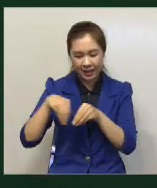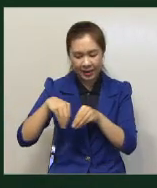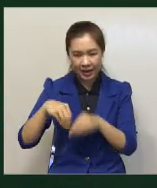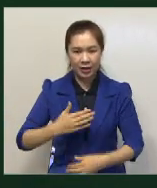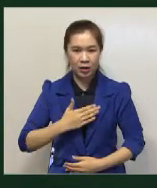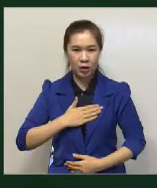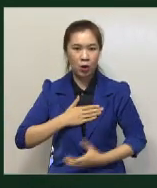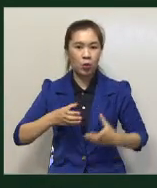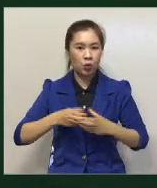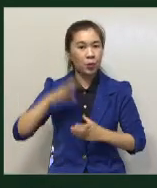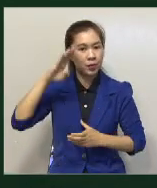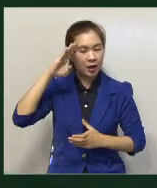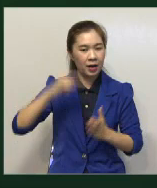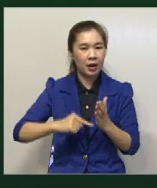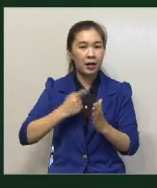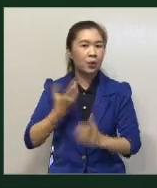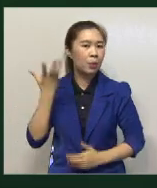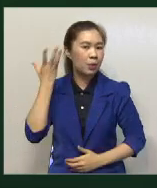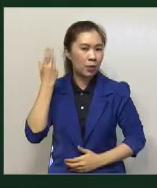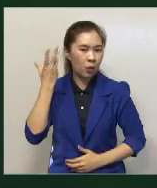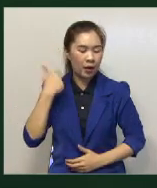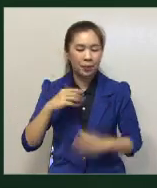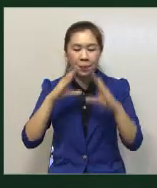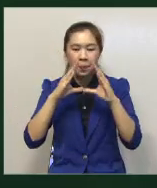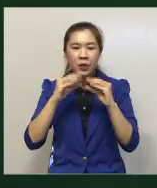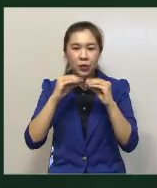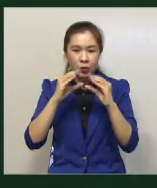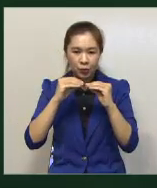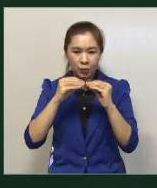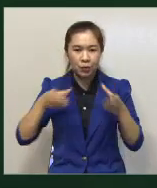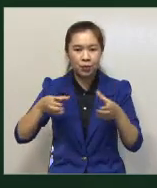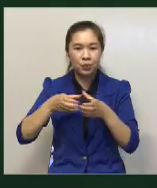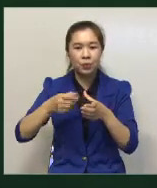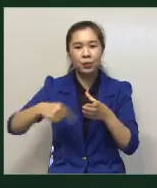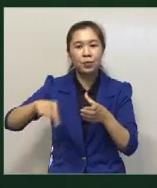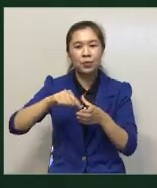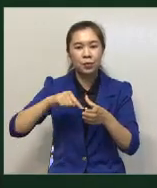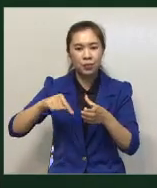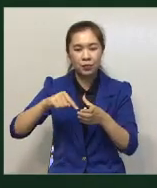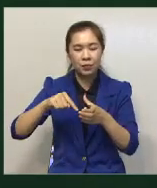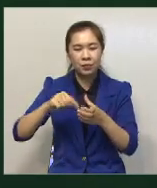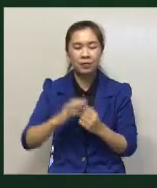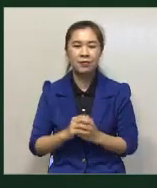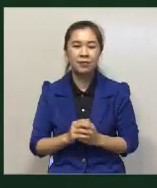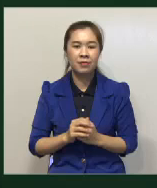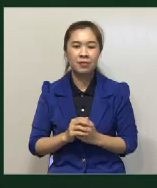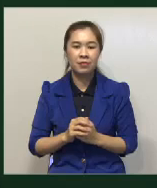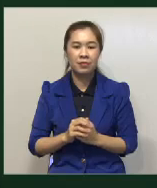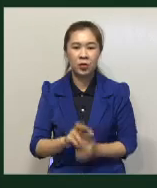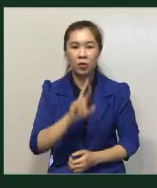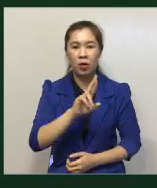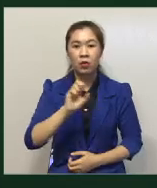พบกนะครับเราได้เริ่มตั้งแต่เมื่อวานผมได้มีการประชุมกับผู้บังคับหน่วยในส่วนที่เป็นกองกำลังร